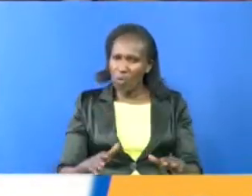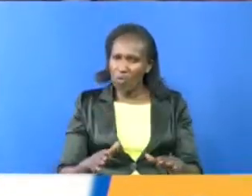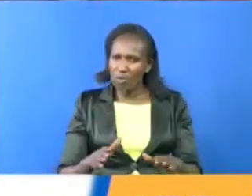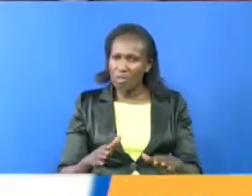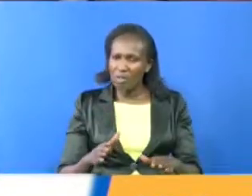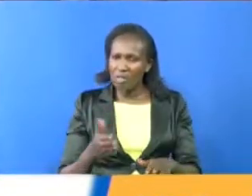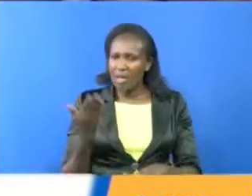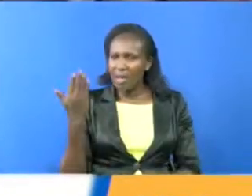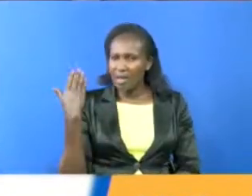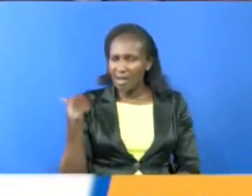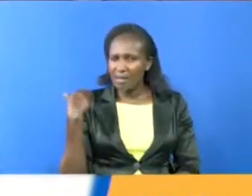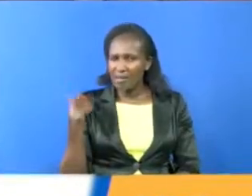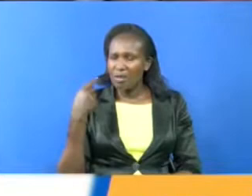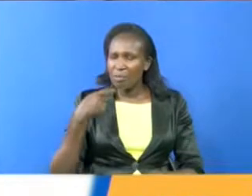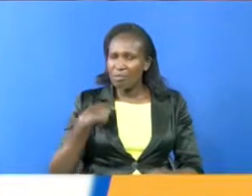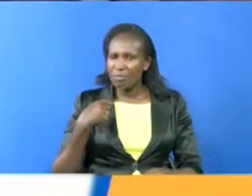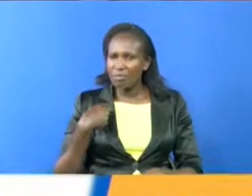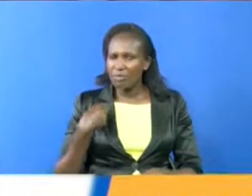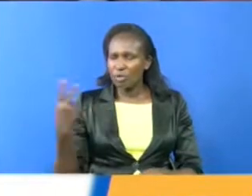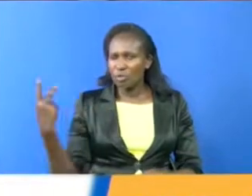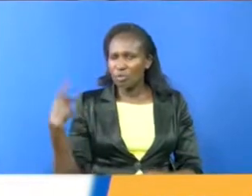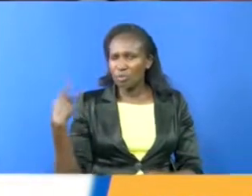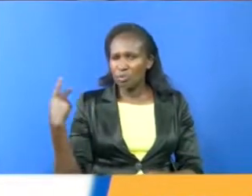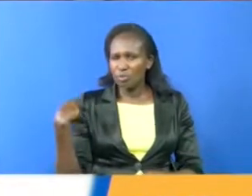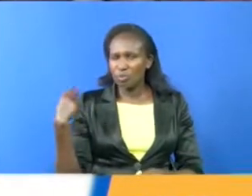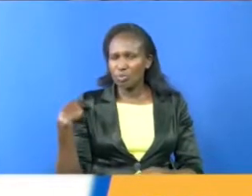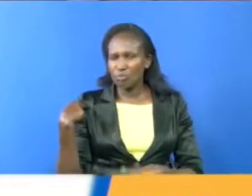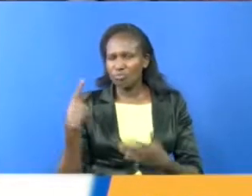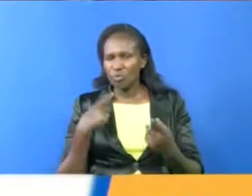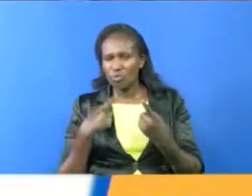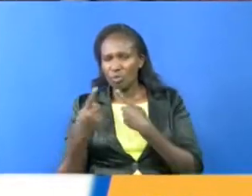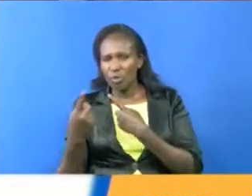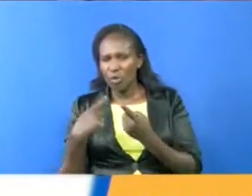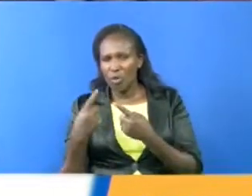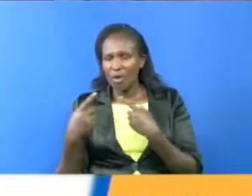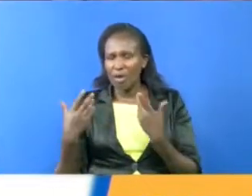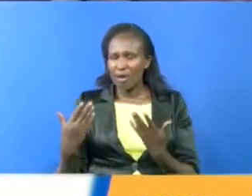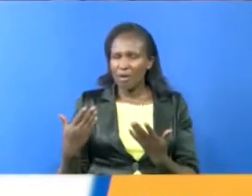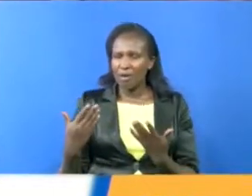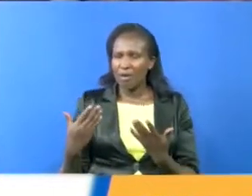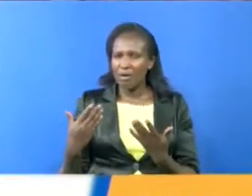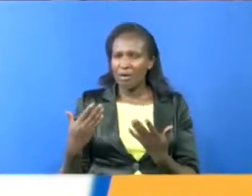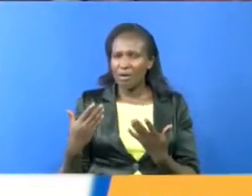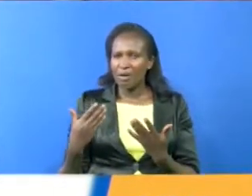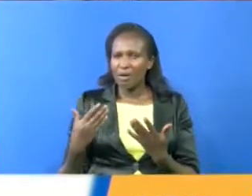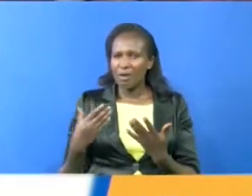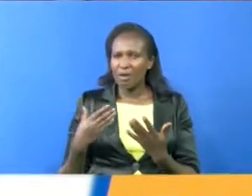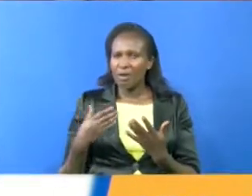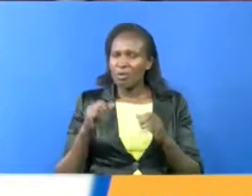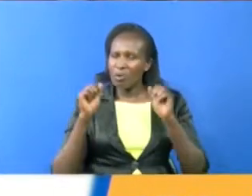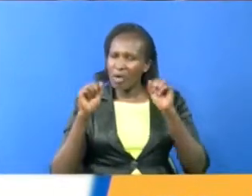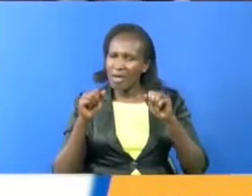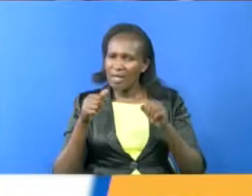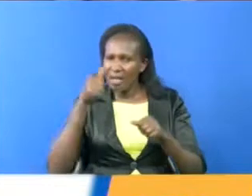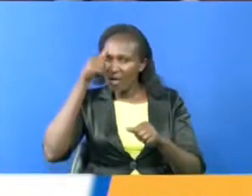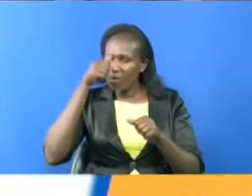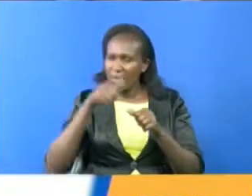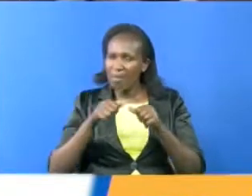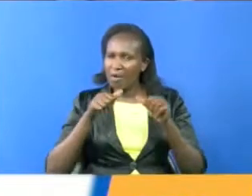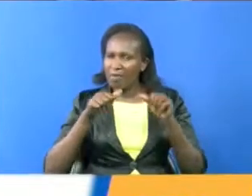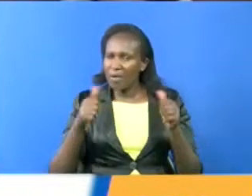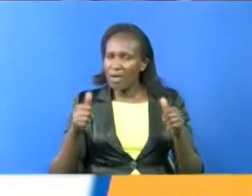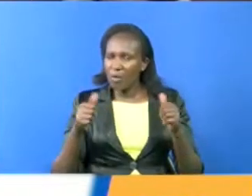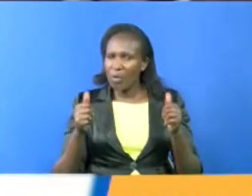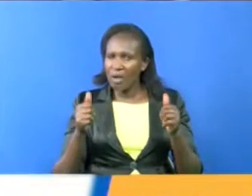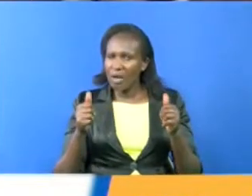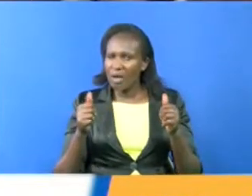tulikuwa tumekaa mali tu tukichapa ngumzo hapa na pale. Na tuliagana tu, nakumbuka vizuri kulikuwa na